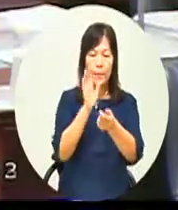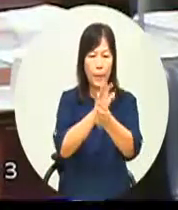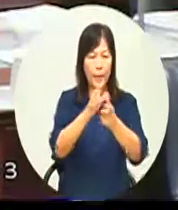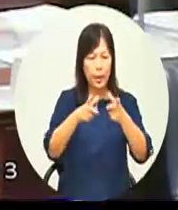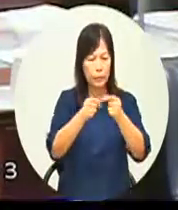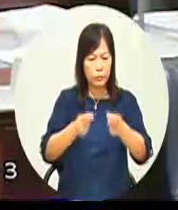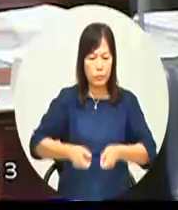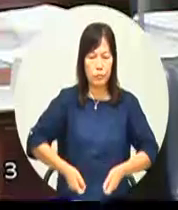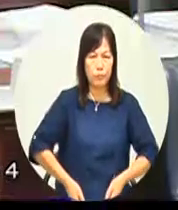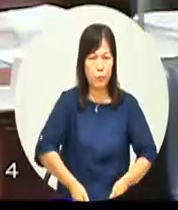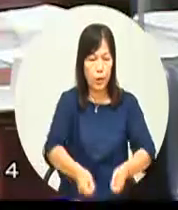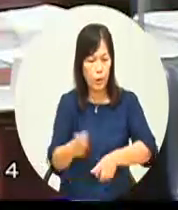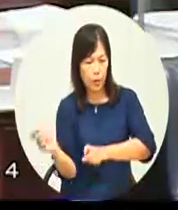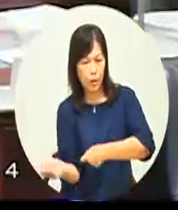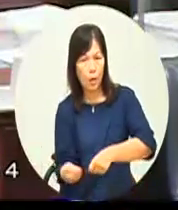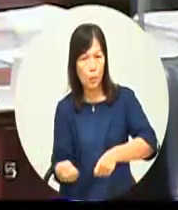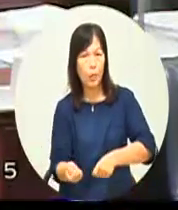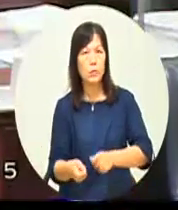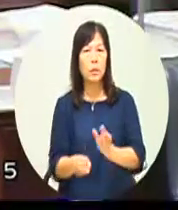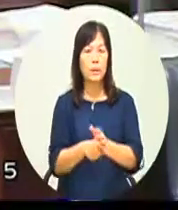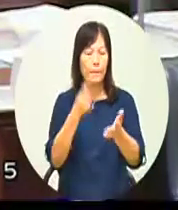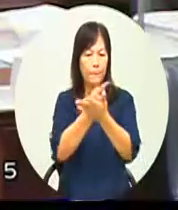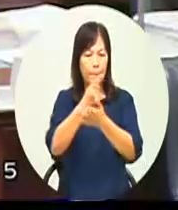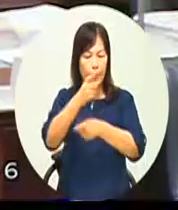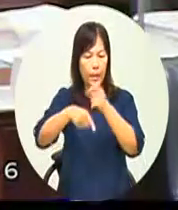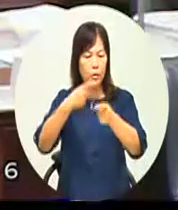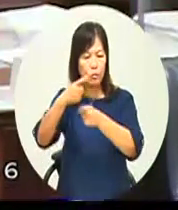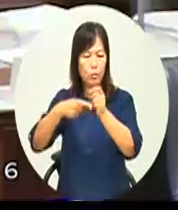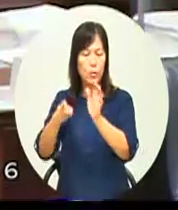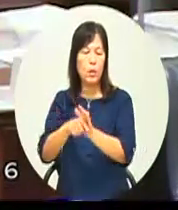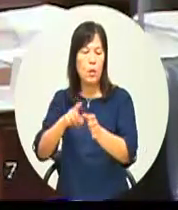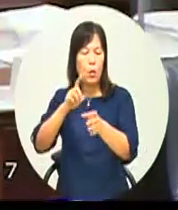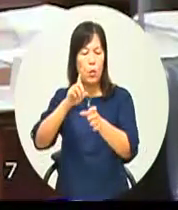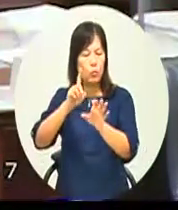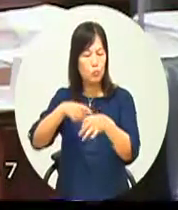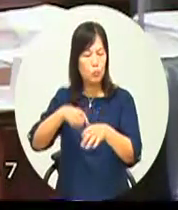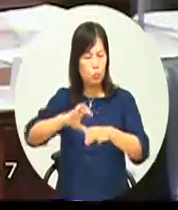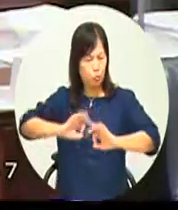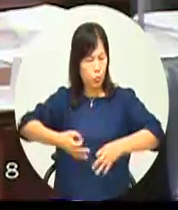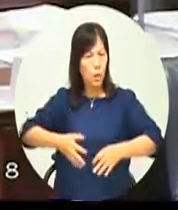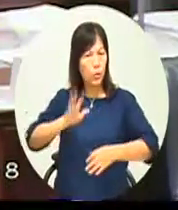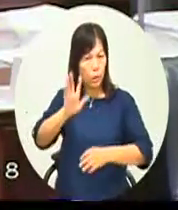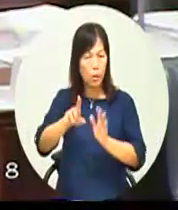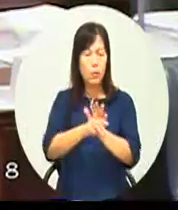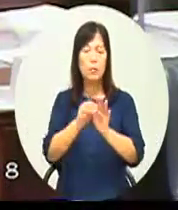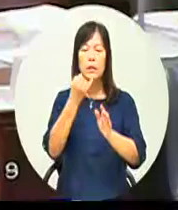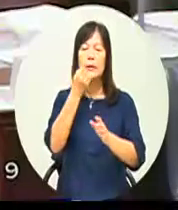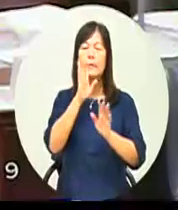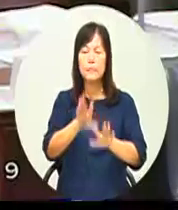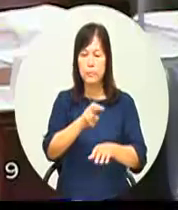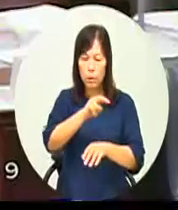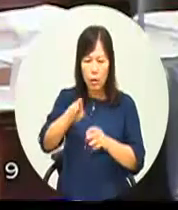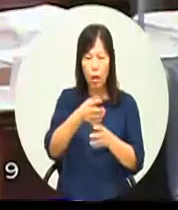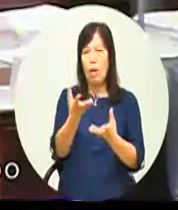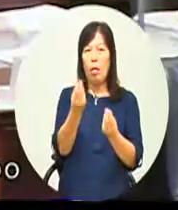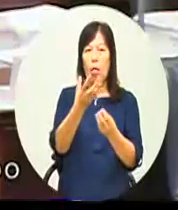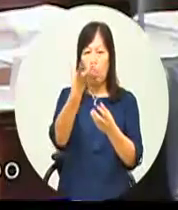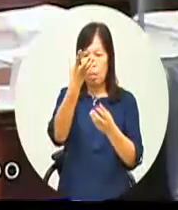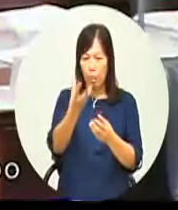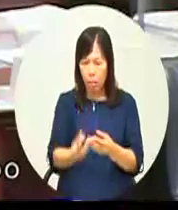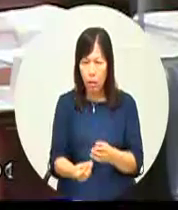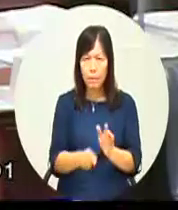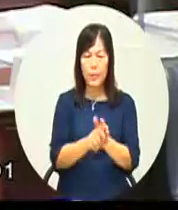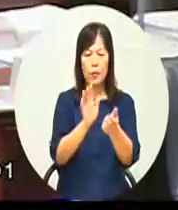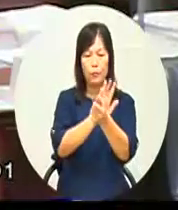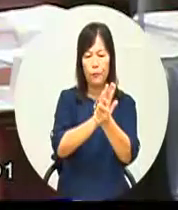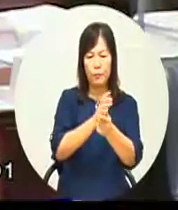推那个高尔夫球杆，就每年就很好生活。可是现在已经都看不到这样子的荣景，为什么？因为服务